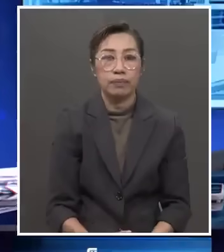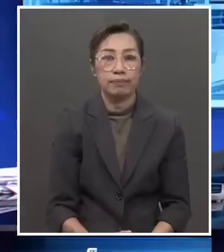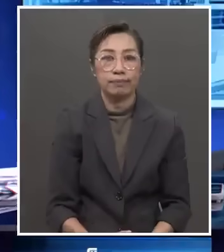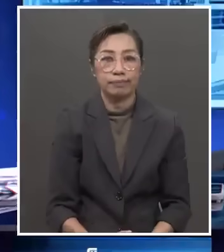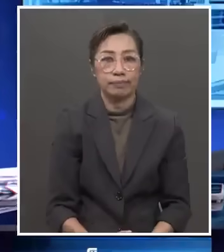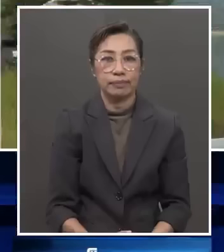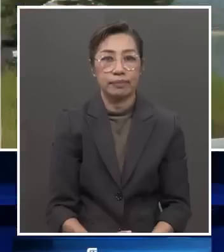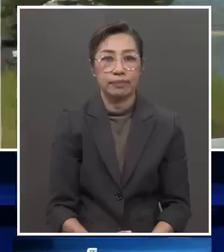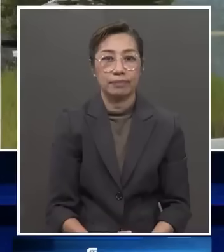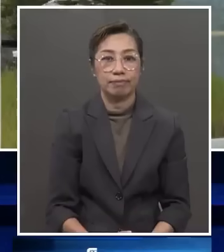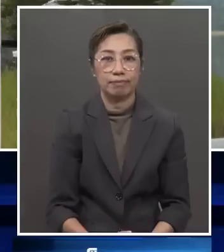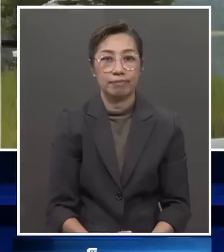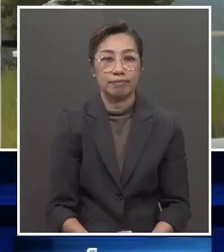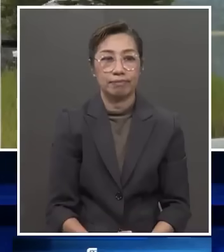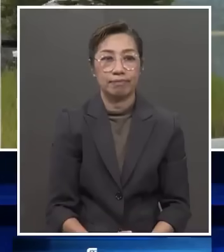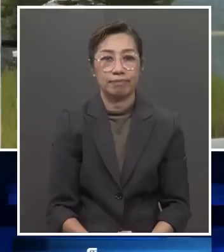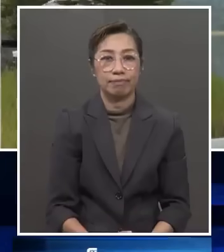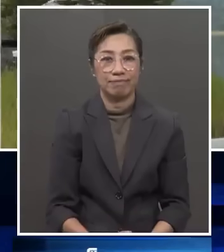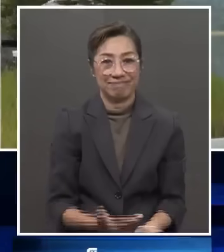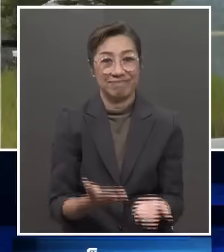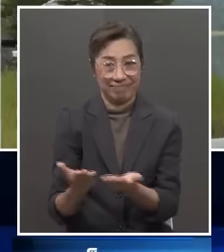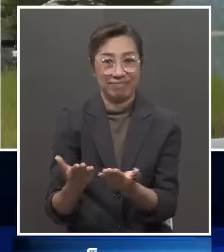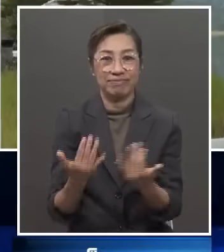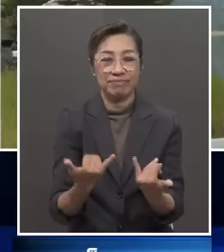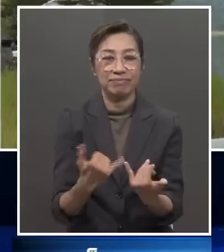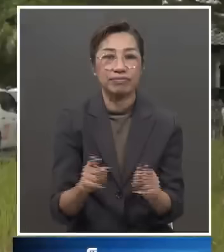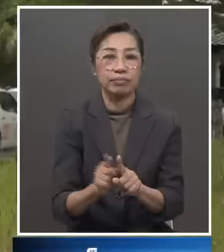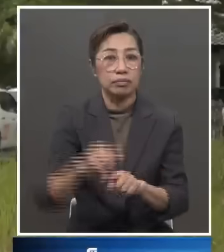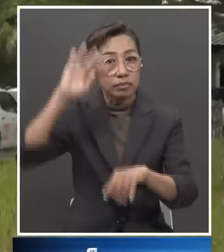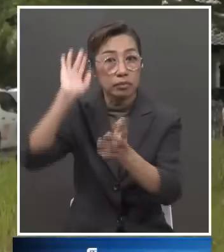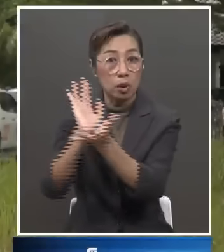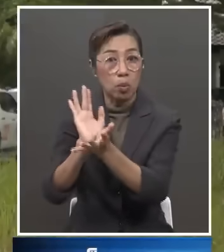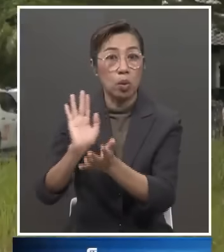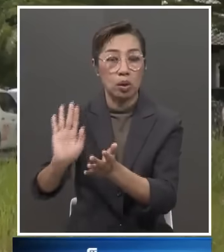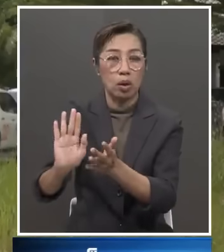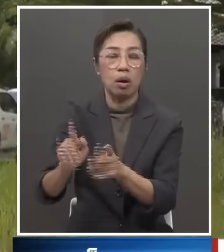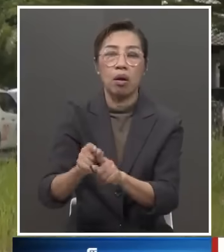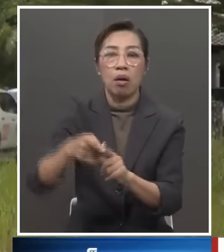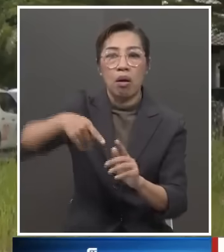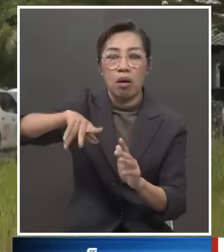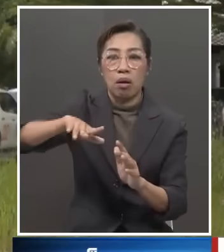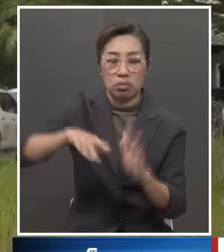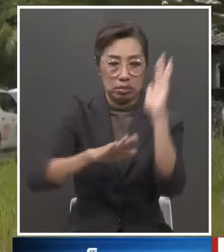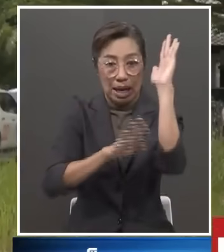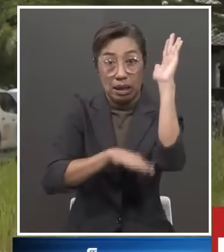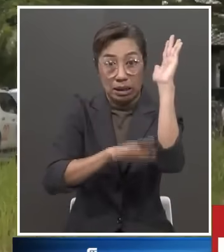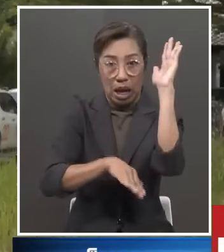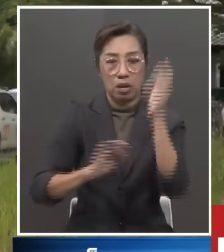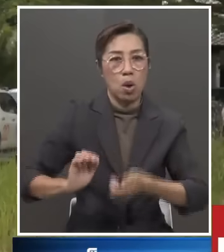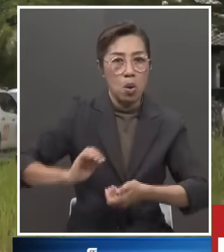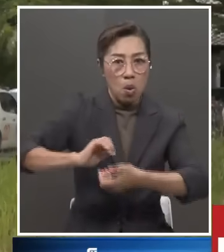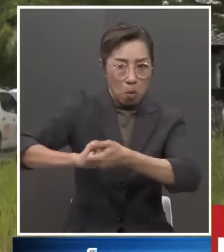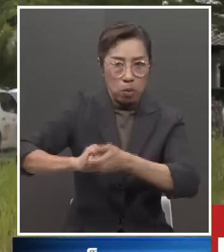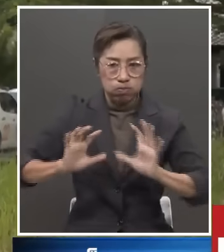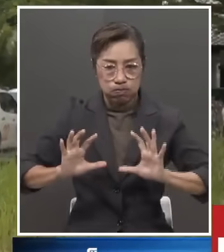ครับเชิญครับค่ะเจ้าหน้าที่ตำรวจภูธรภาค 8และภาค9ยังคงสนธิกำลังนะ